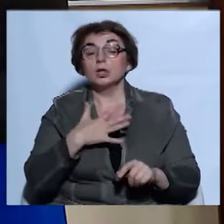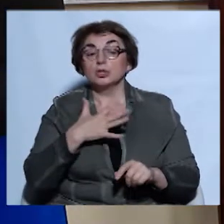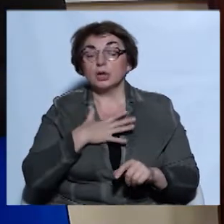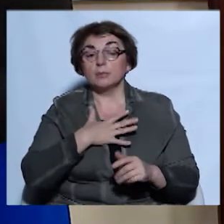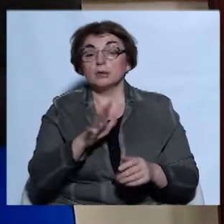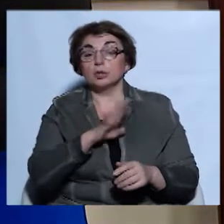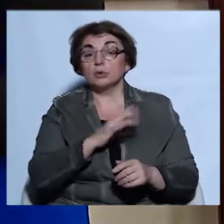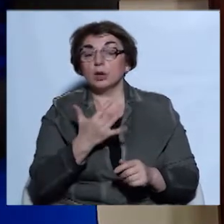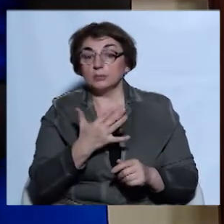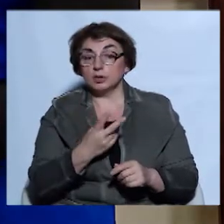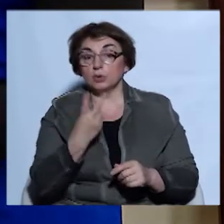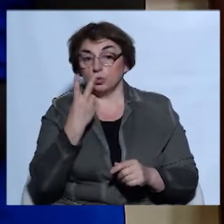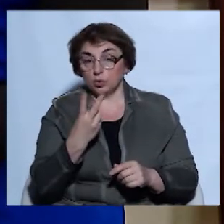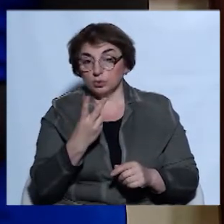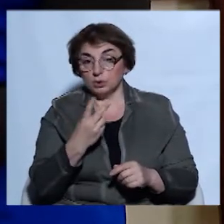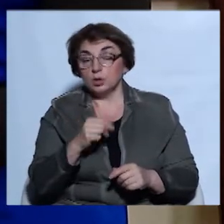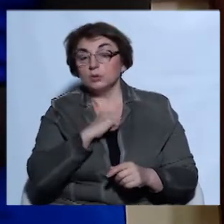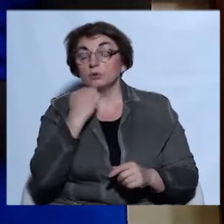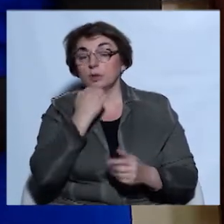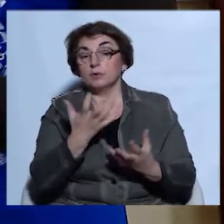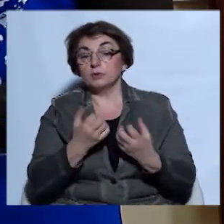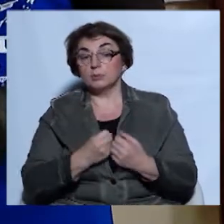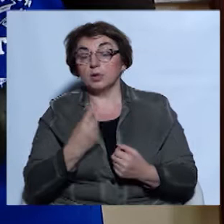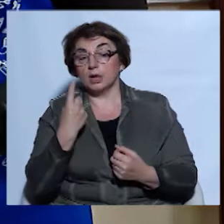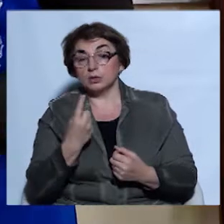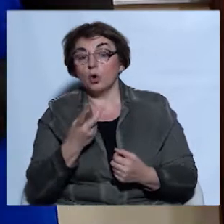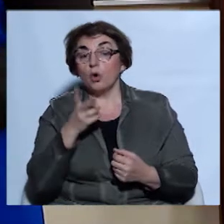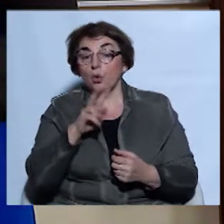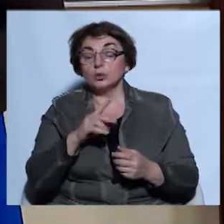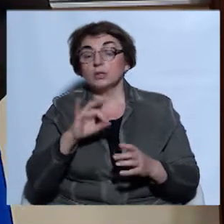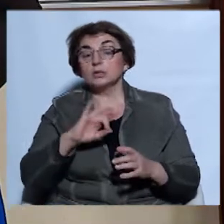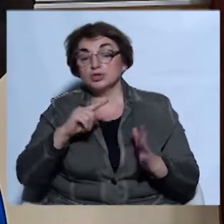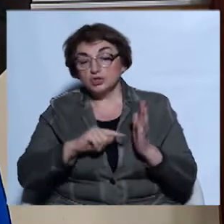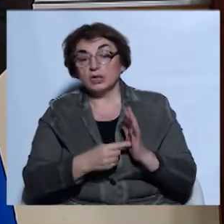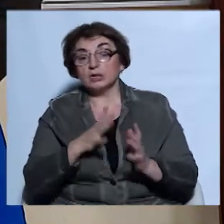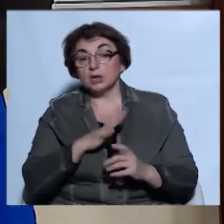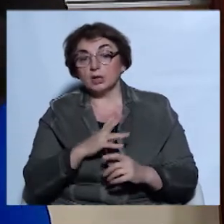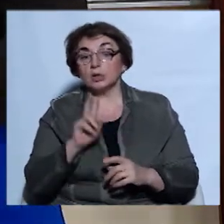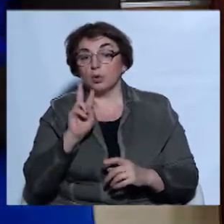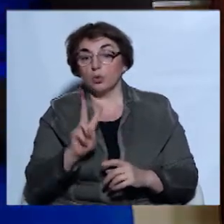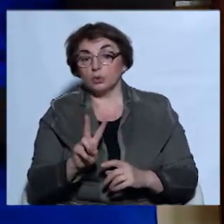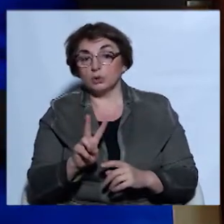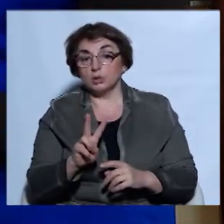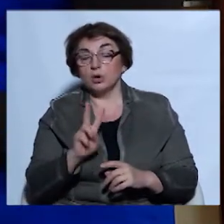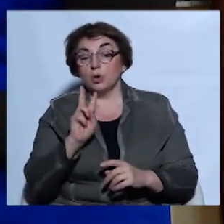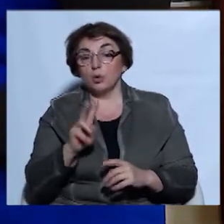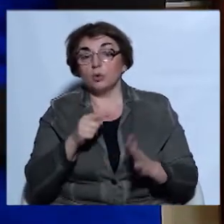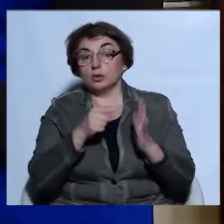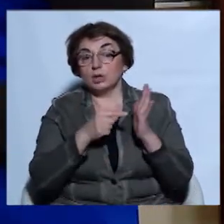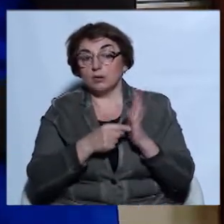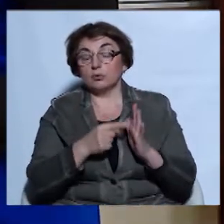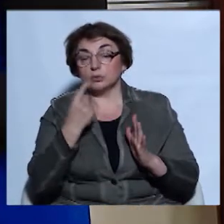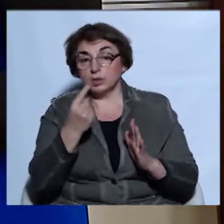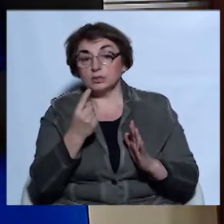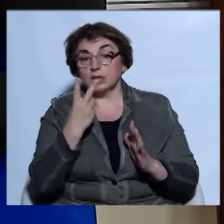გავასწორო. ჟანგვადი აღებული მქონდა ორი ატომი და პროდუქტში მაქვს ერთი. ორისა და ერთის უმცირესი საერთო ჯერადია ორი.